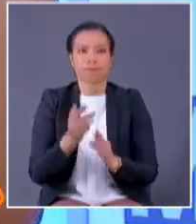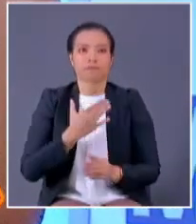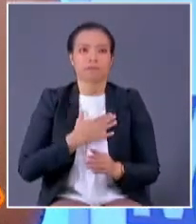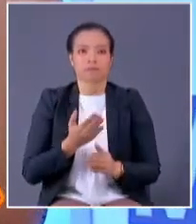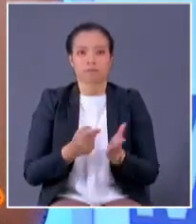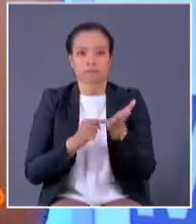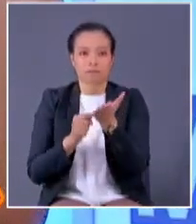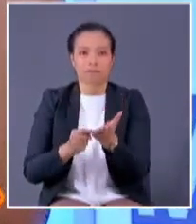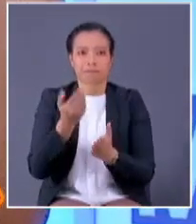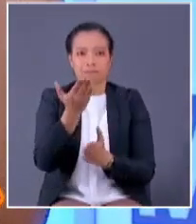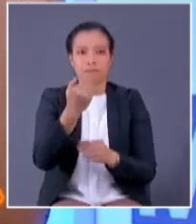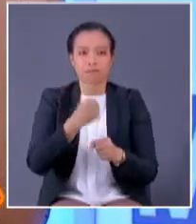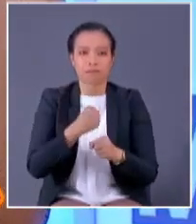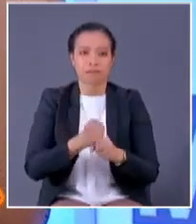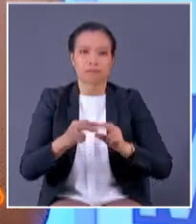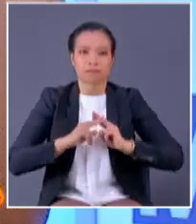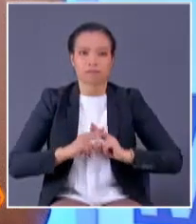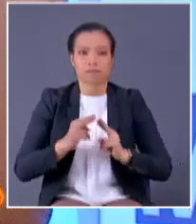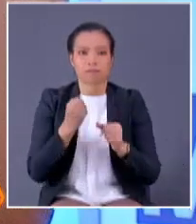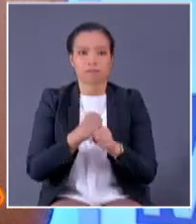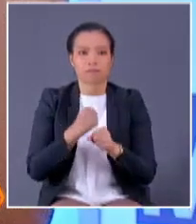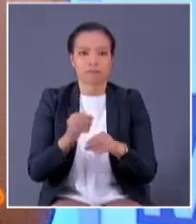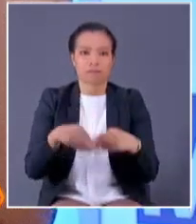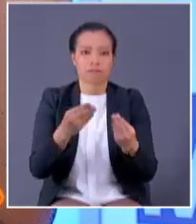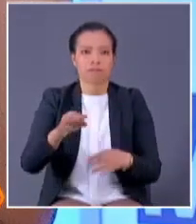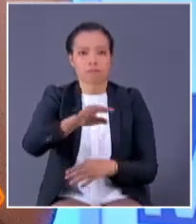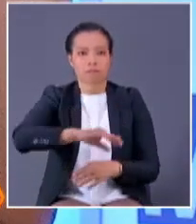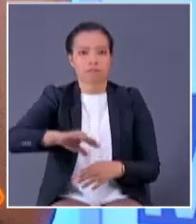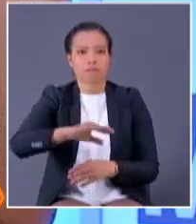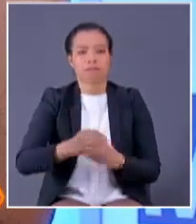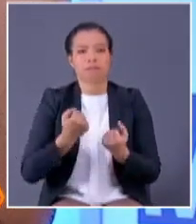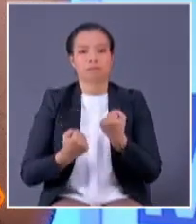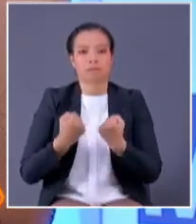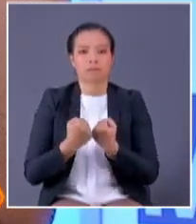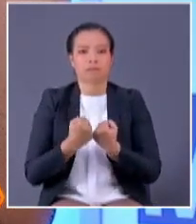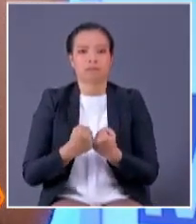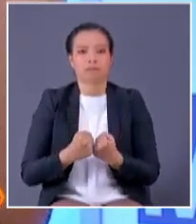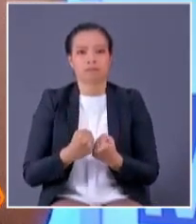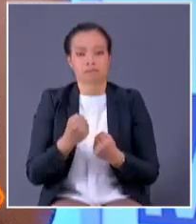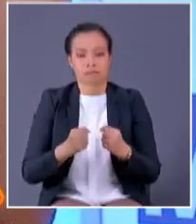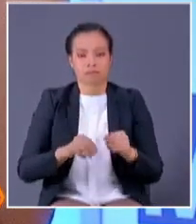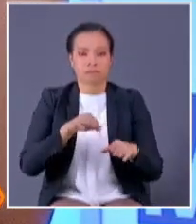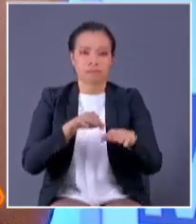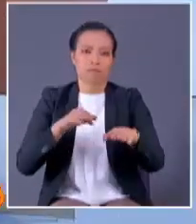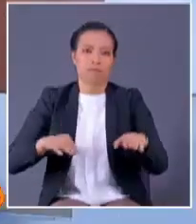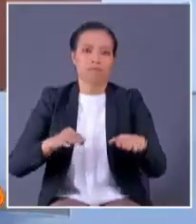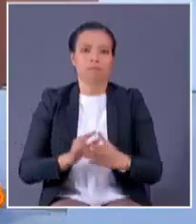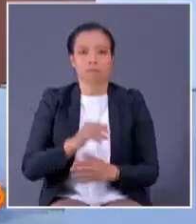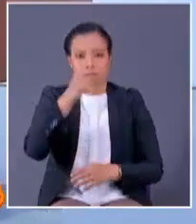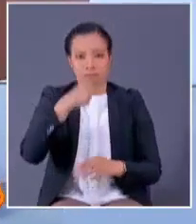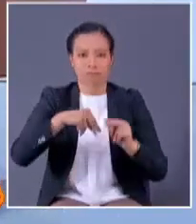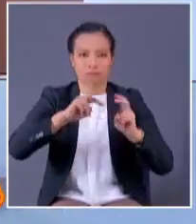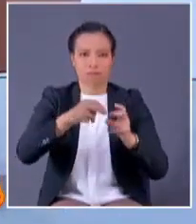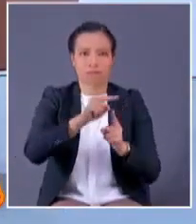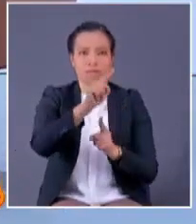มาเรียกร้องเนี่ยไม่ใช่ทำเพื่อตัวเองนะครับเราทำเพื่อรถที่ใช้ที่บน ทุกคัน ที่ใช้บนถนนประเทศ อันนี้คือประเด็น